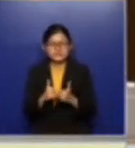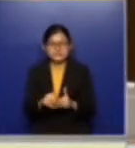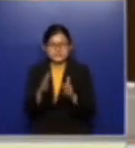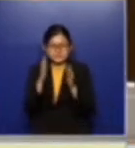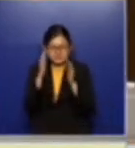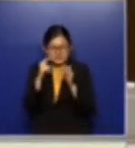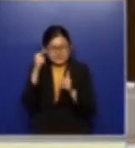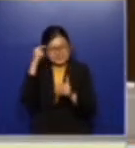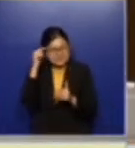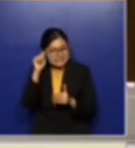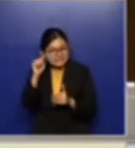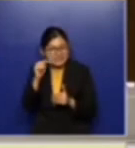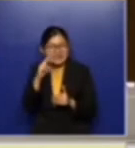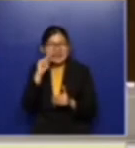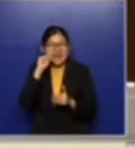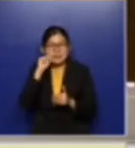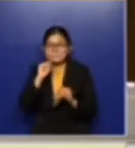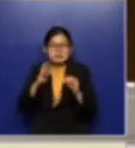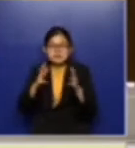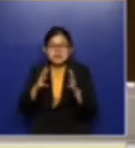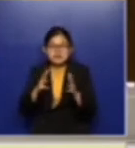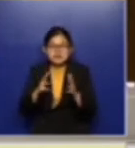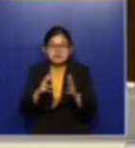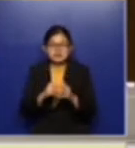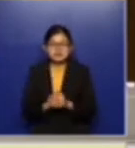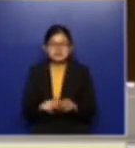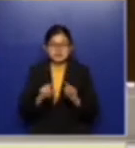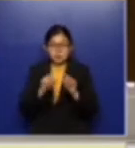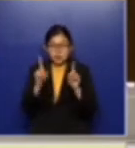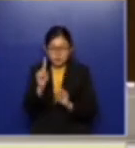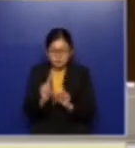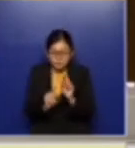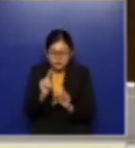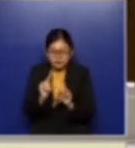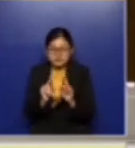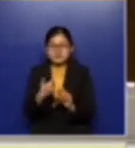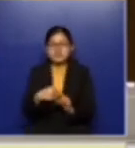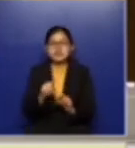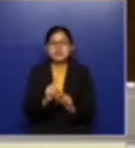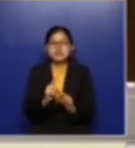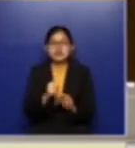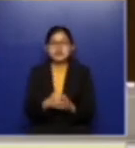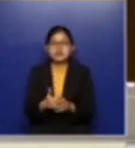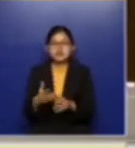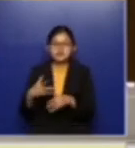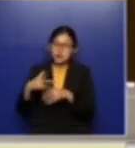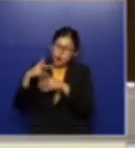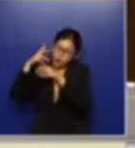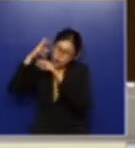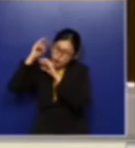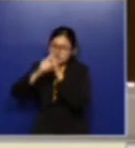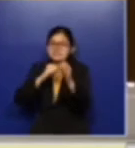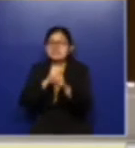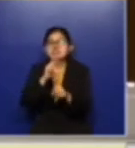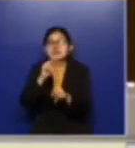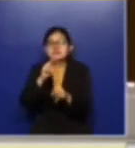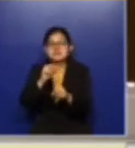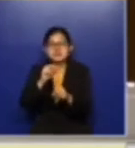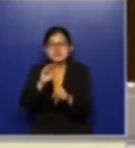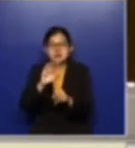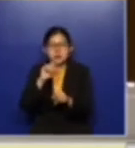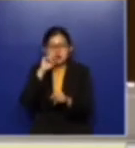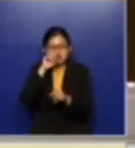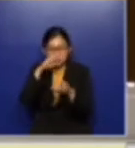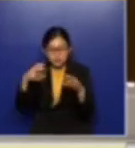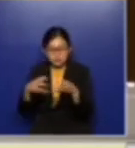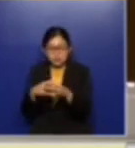ยไม่มีแต่การประเมินสถานการณ์ย้อนหลัง30ปีของกรมชลกับกรมอุ